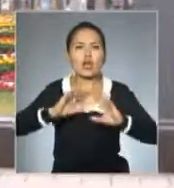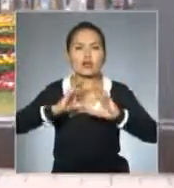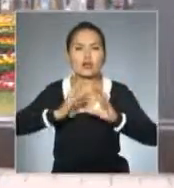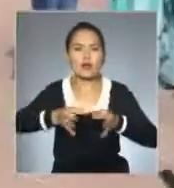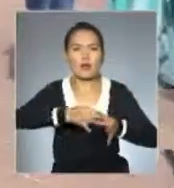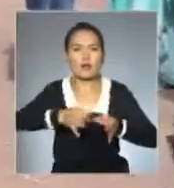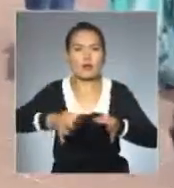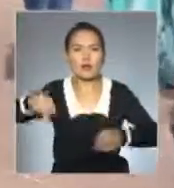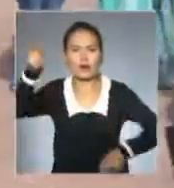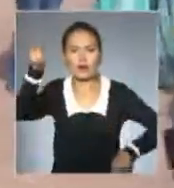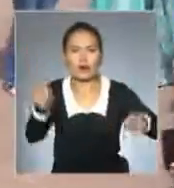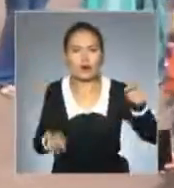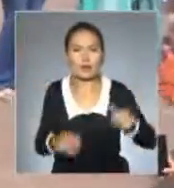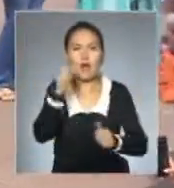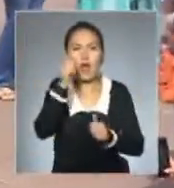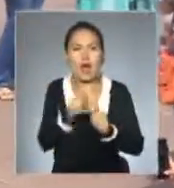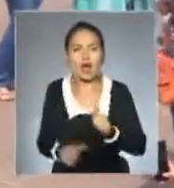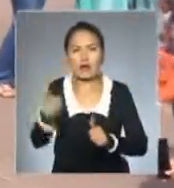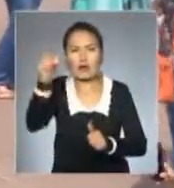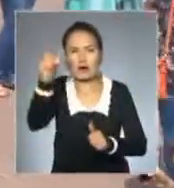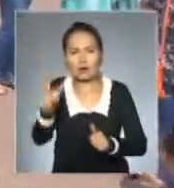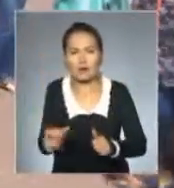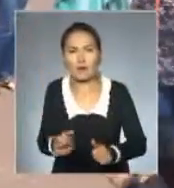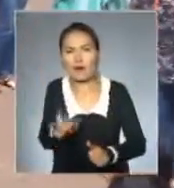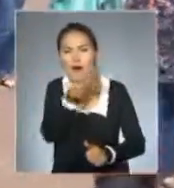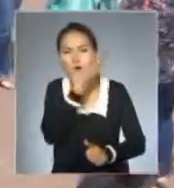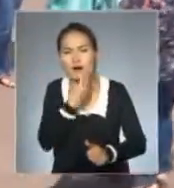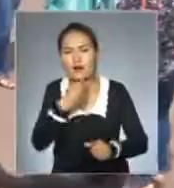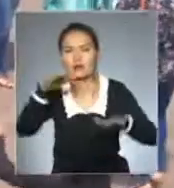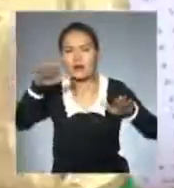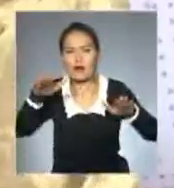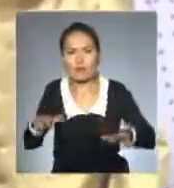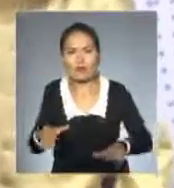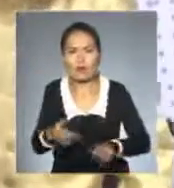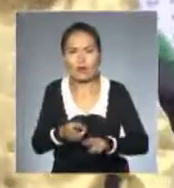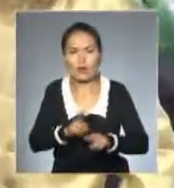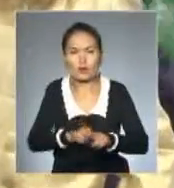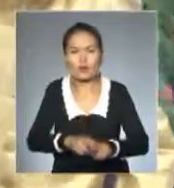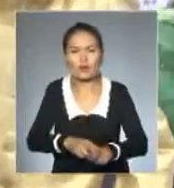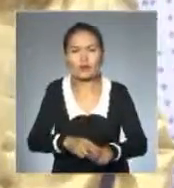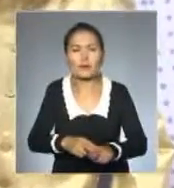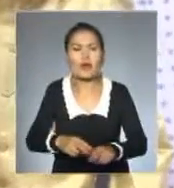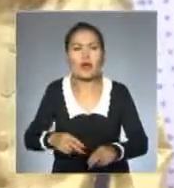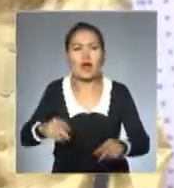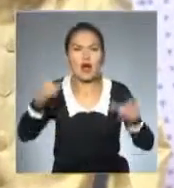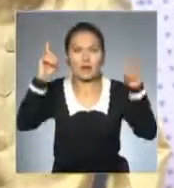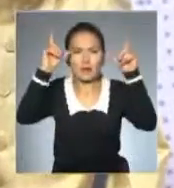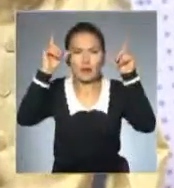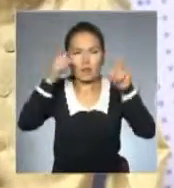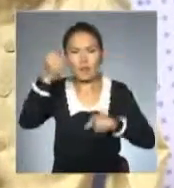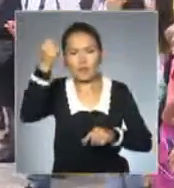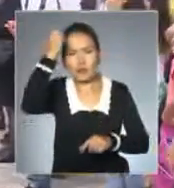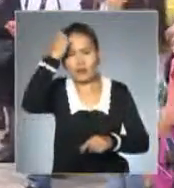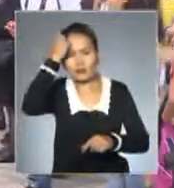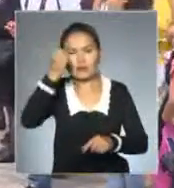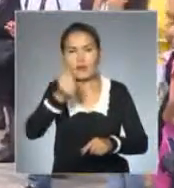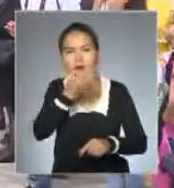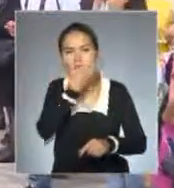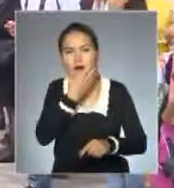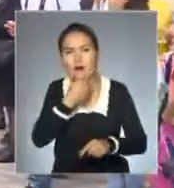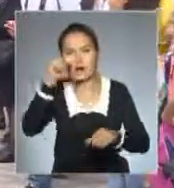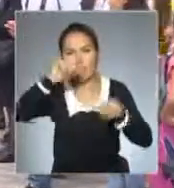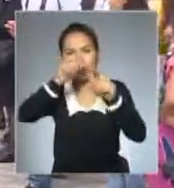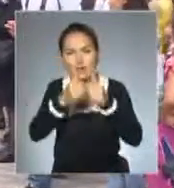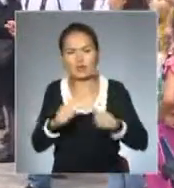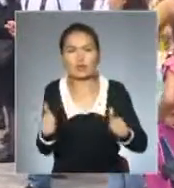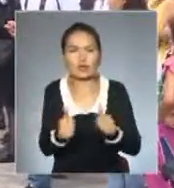таң қалдыруда. Әр адам Астананың бас алаңдарының бірінде орнатылған құрылымдардың жанында суретке түсіп, керемет қойылымдарды